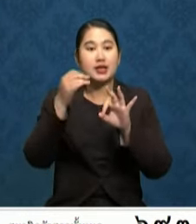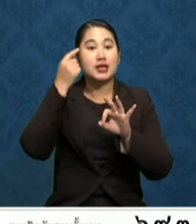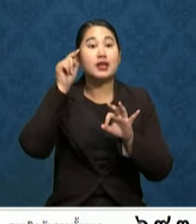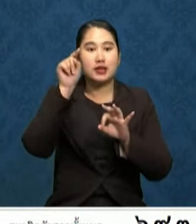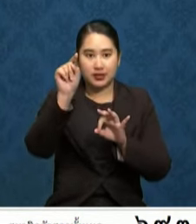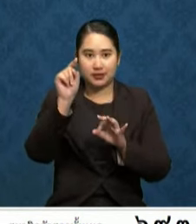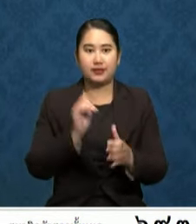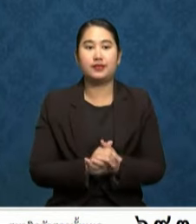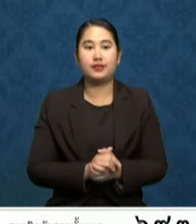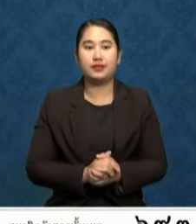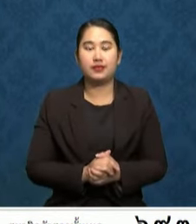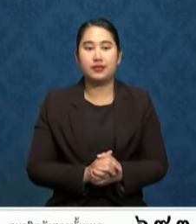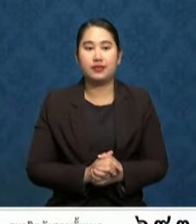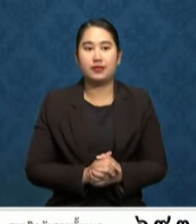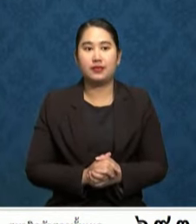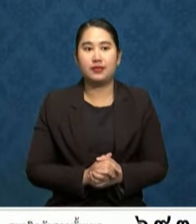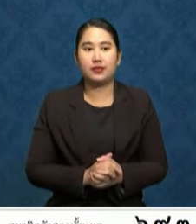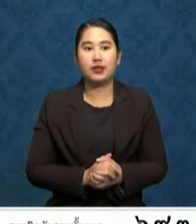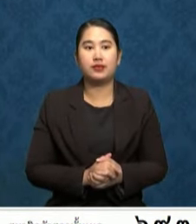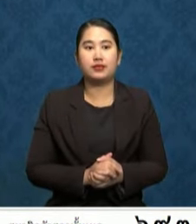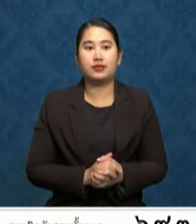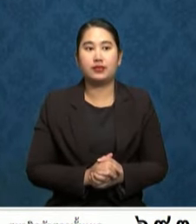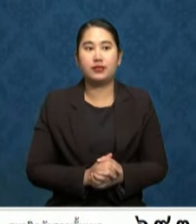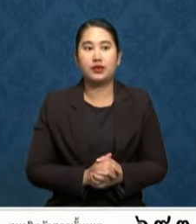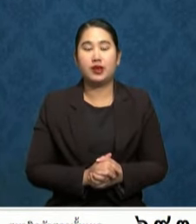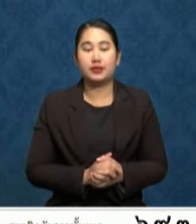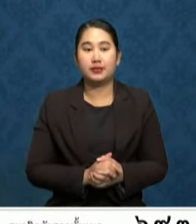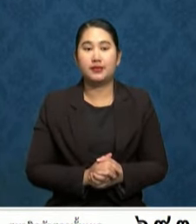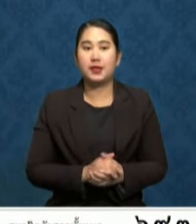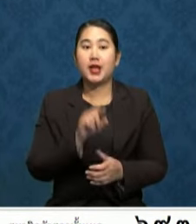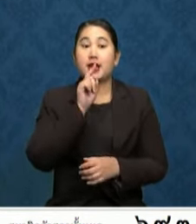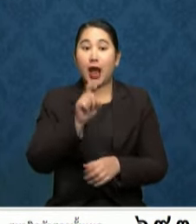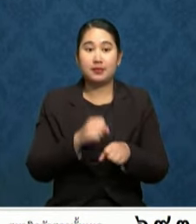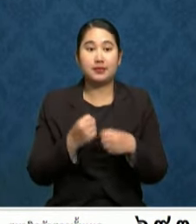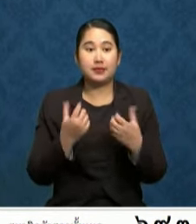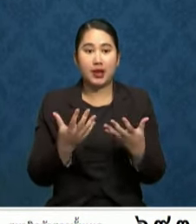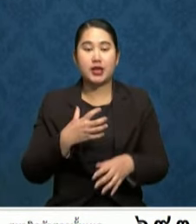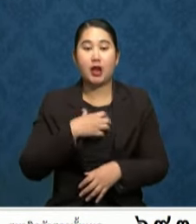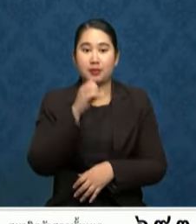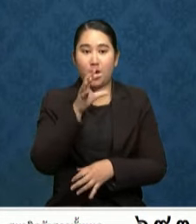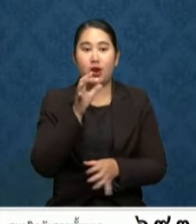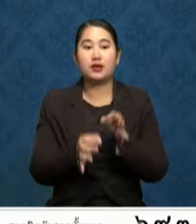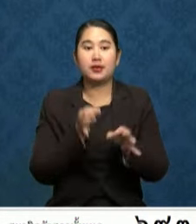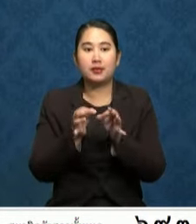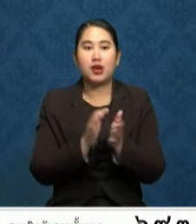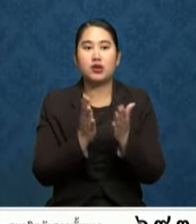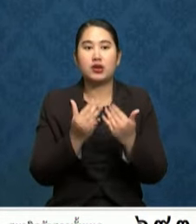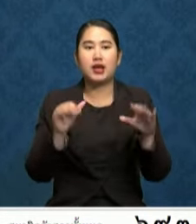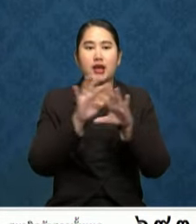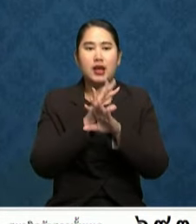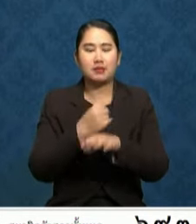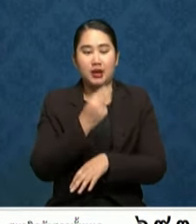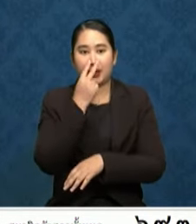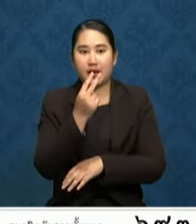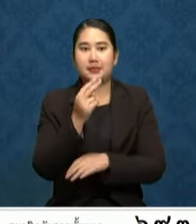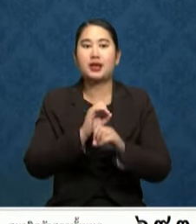transitถ้าแtransitเนี่ยถามว่าเป็นอย่างไรผมอยากจะเรียนนะครับมันเป็นเหมือนเส้นผมบังภู